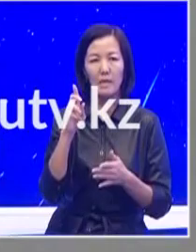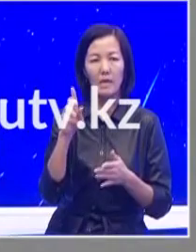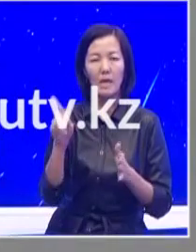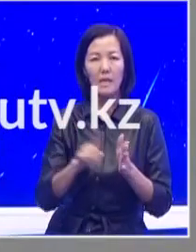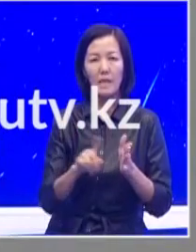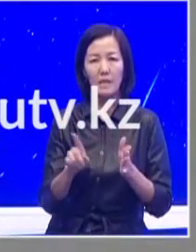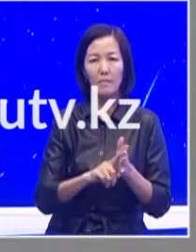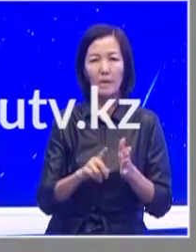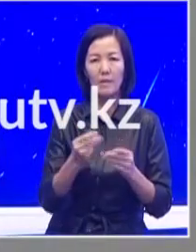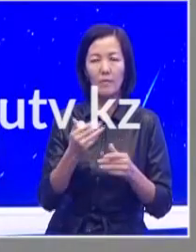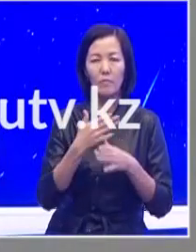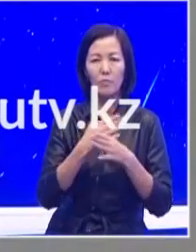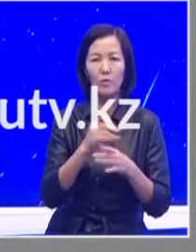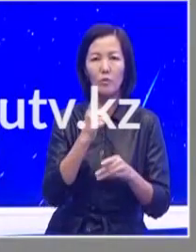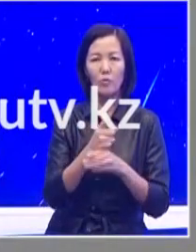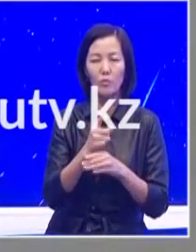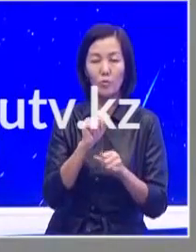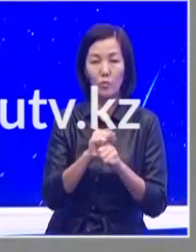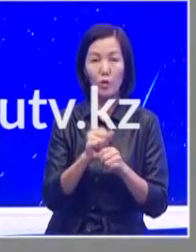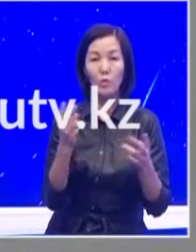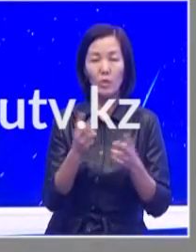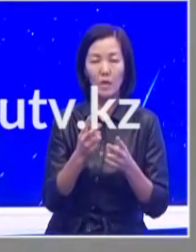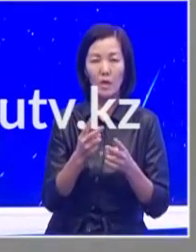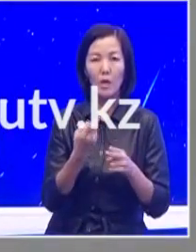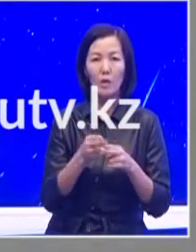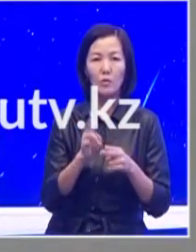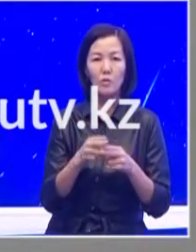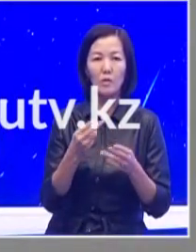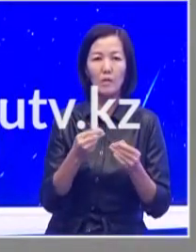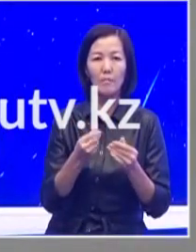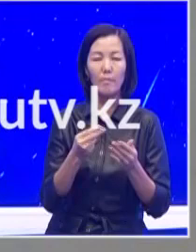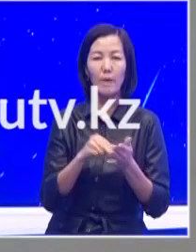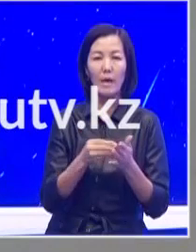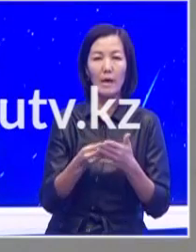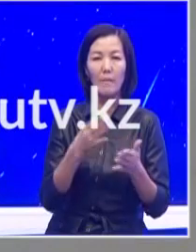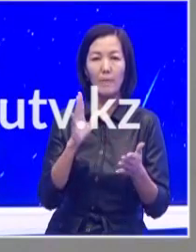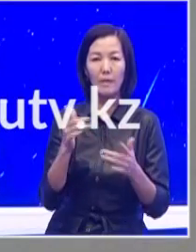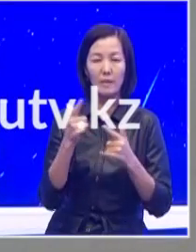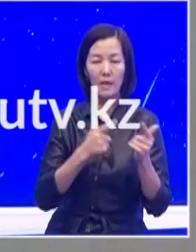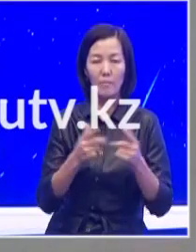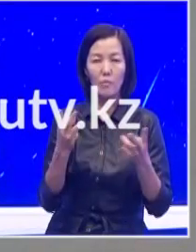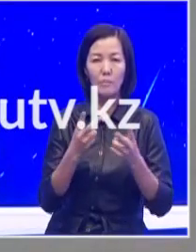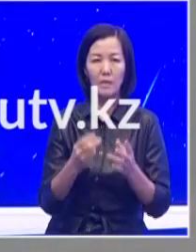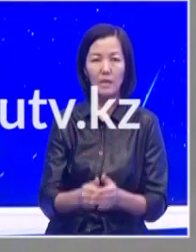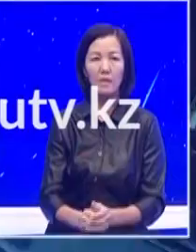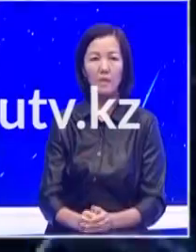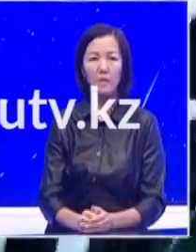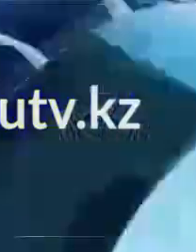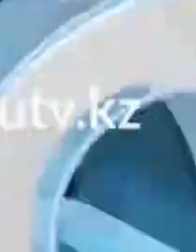тасымалдаушыларды субсидиялауды тоқтату керек. Сондықтан баға ары қарай өсе береді. Соған дайын болуымыз қажет.